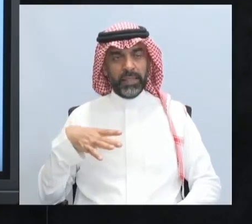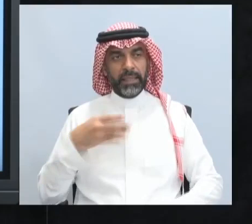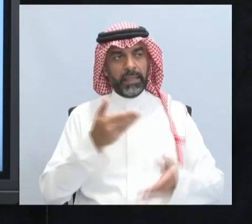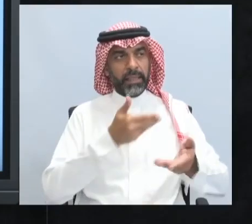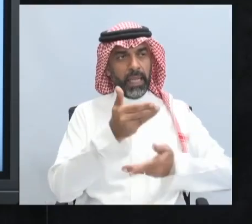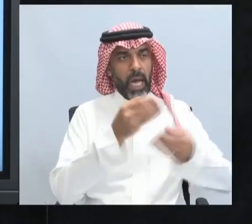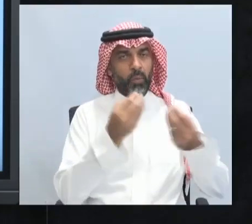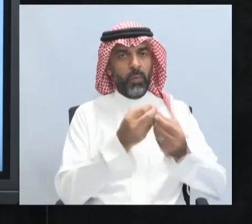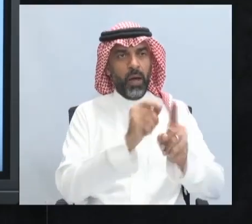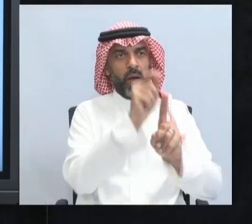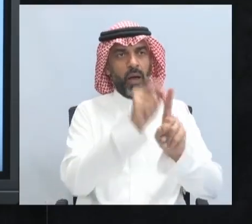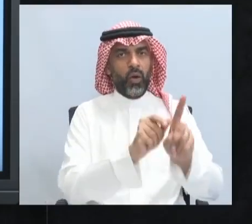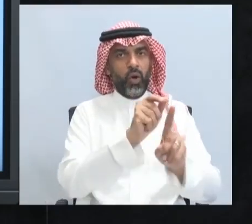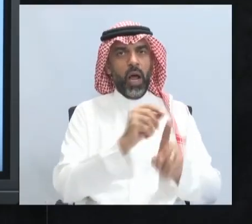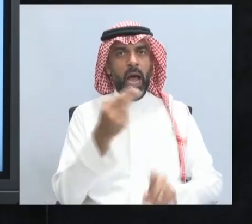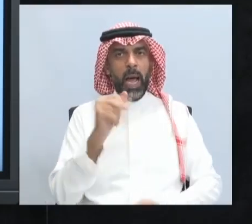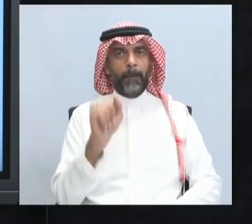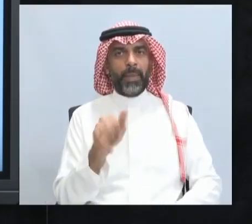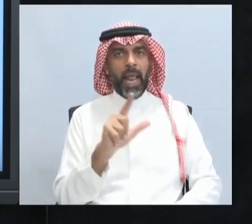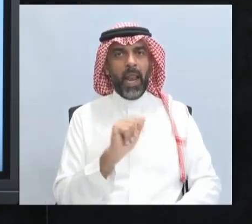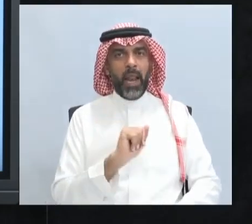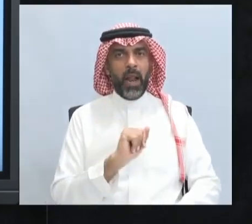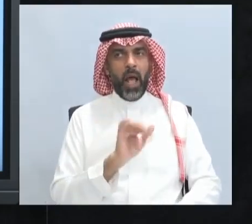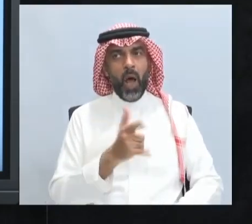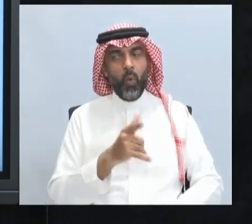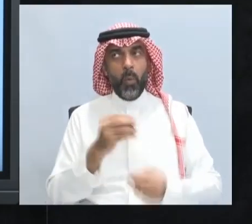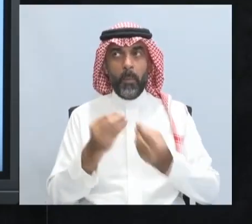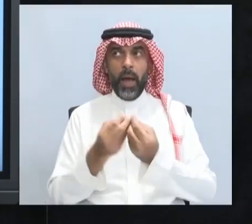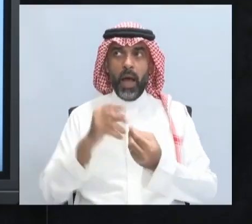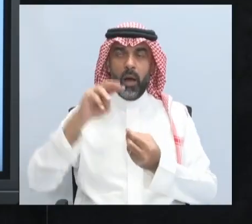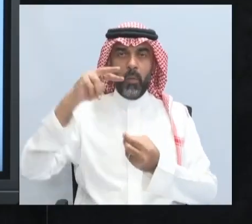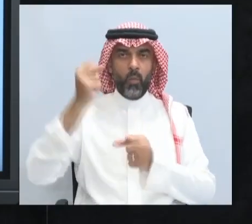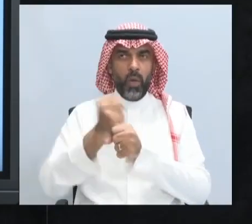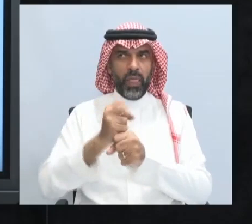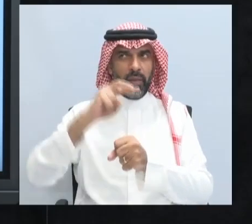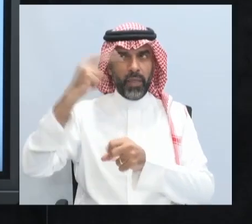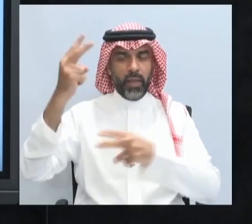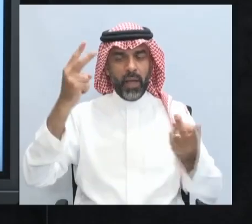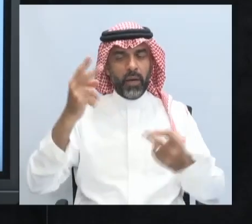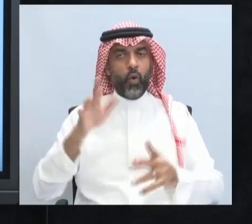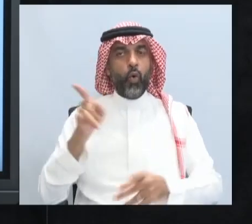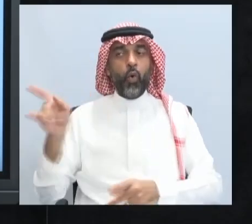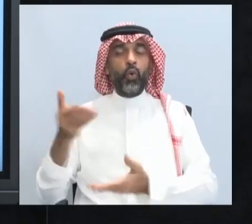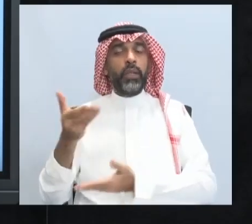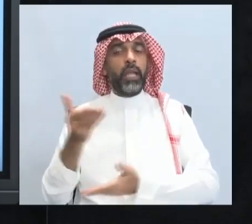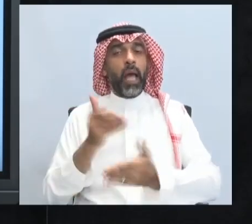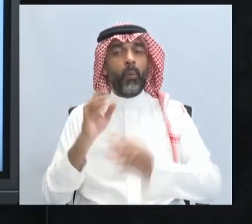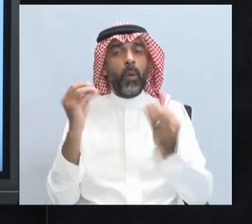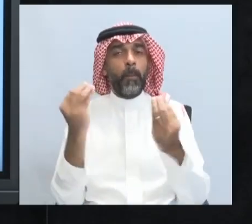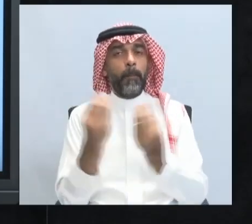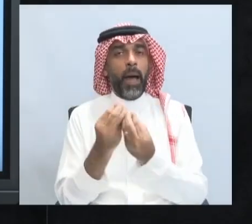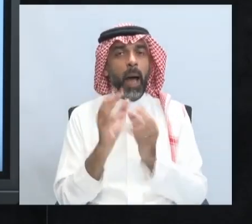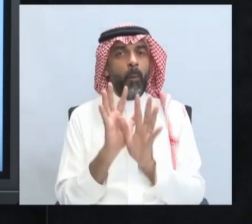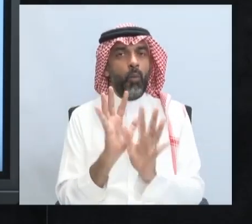بشكل دائم وبالتالي يختلف حينما يكون مديرك يتعامل فقط مع الموظفين في المنظمه ليس لديه تواصل خارجي